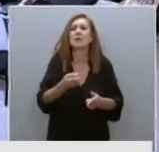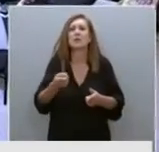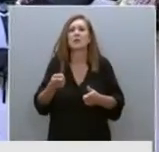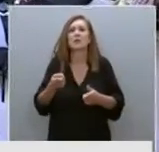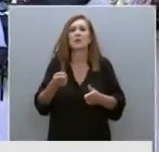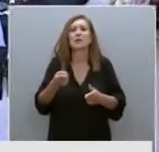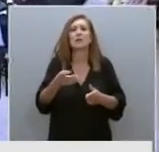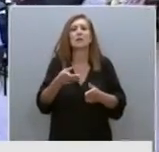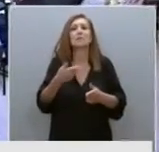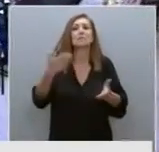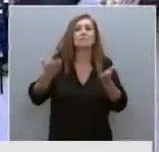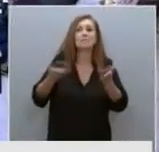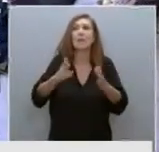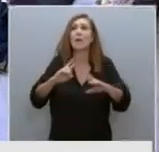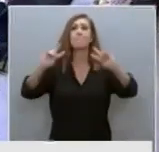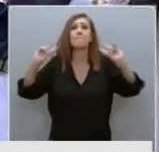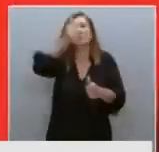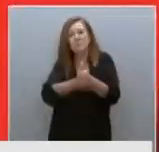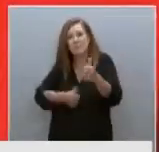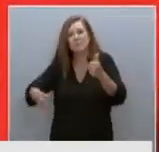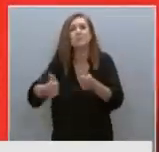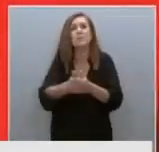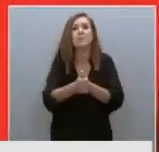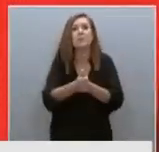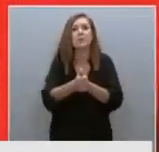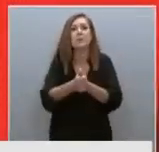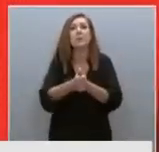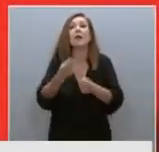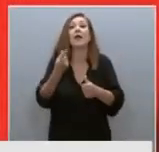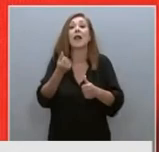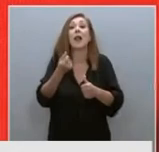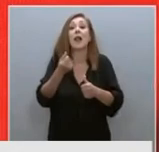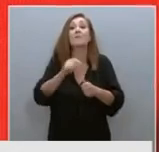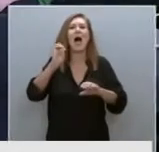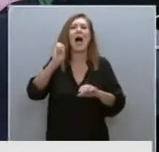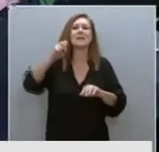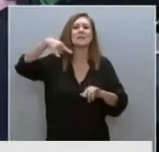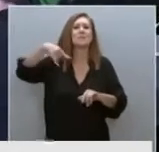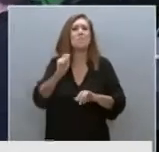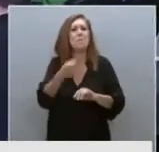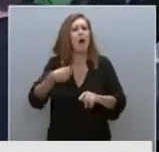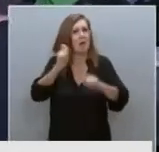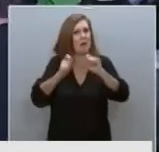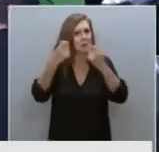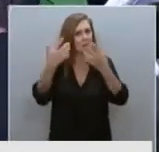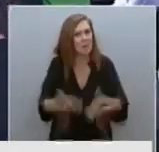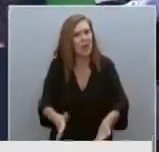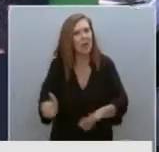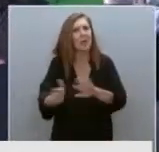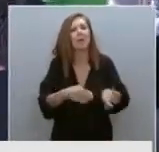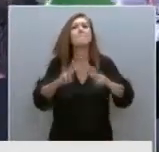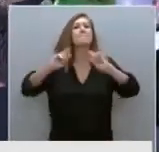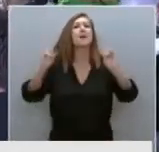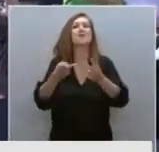την ισόρροπη περιφερειακή ανάπτυξη και πώς διοχετεύουμε εμείς τους πόρους, είπε ο κ. Τσίπρας. Μία από τις πρώτιστες προτεραιότητές μας